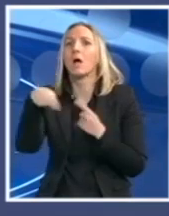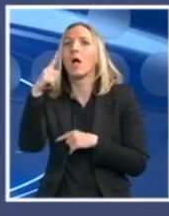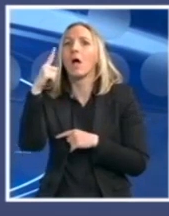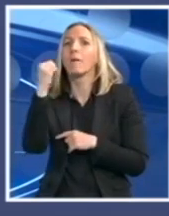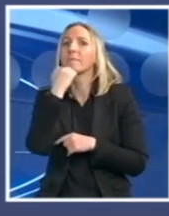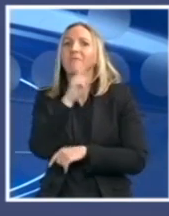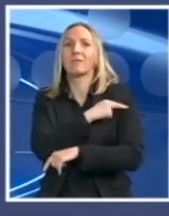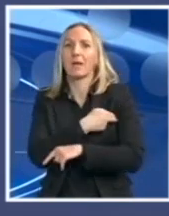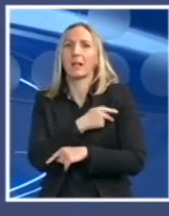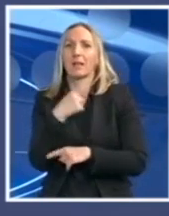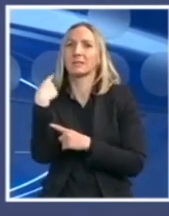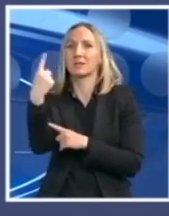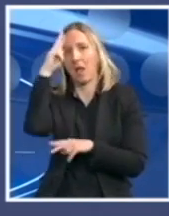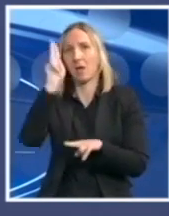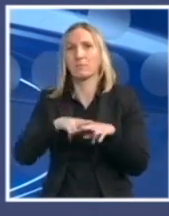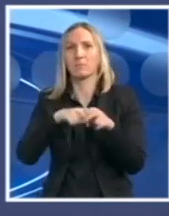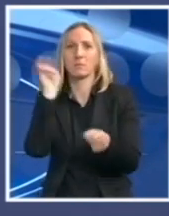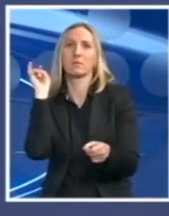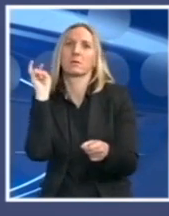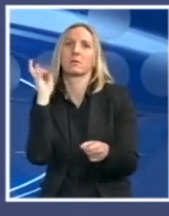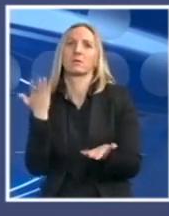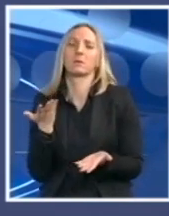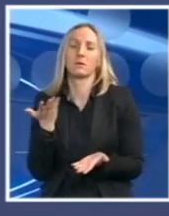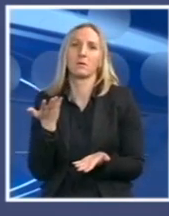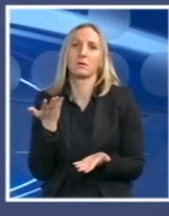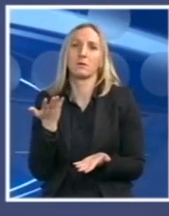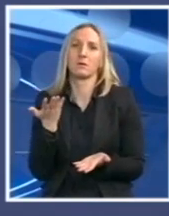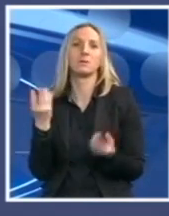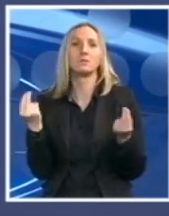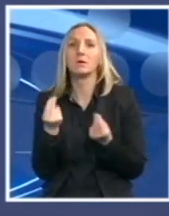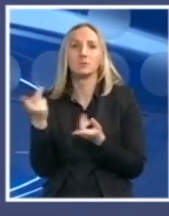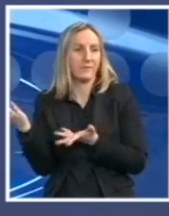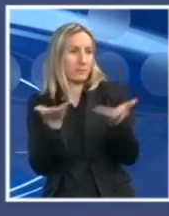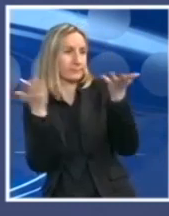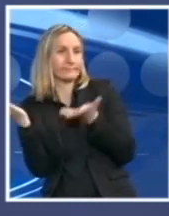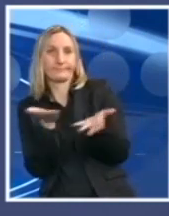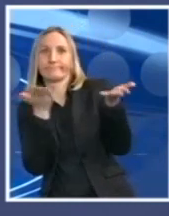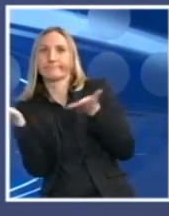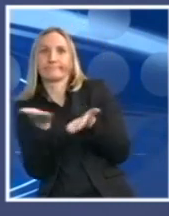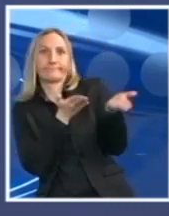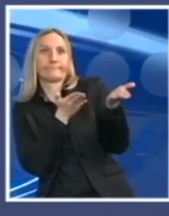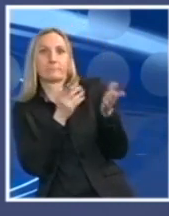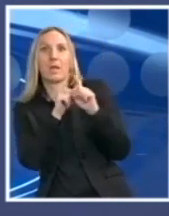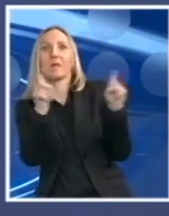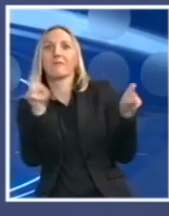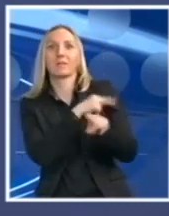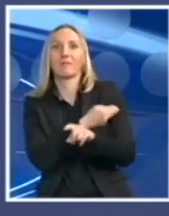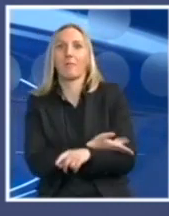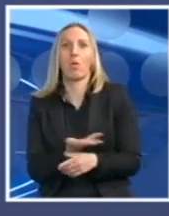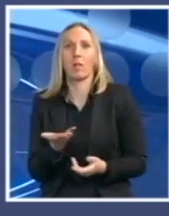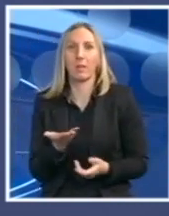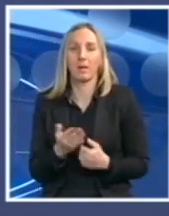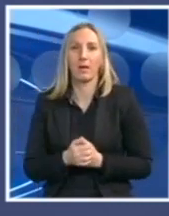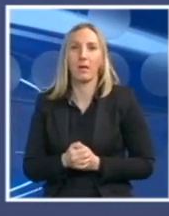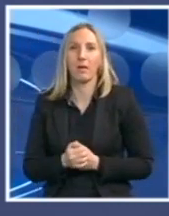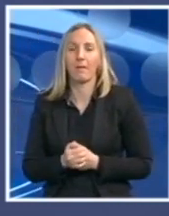ove situacije u samom početku, tako što su sve upućivali isključivo na infektivnu kliniku